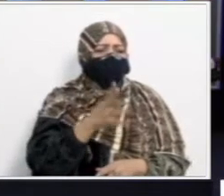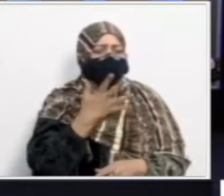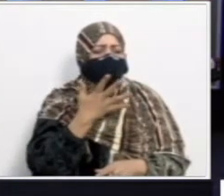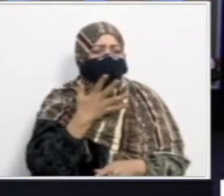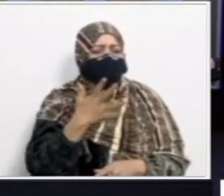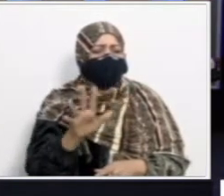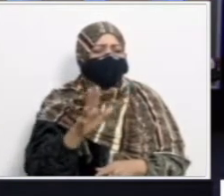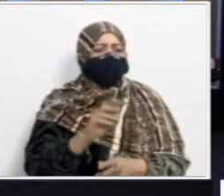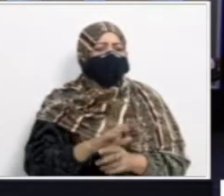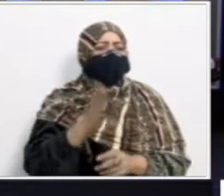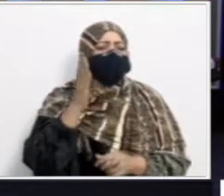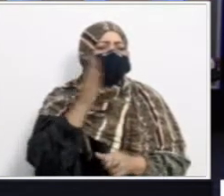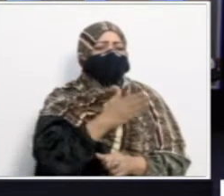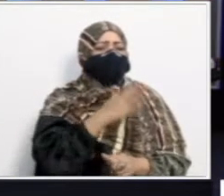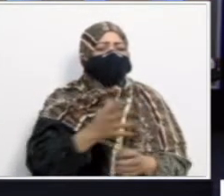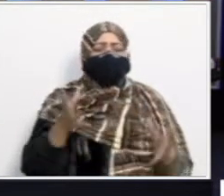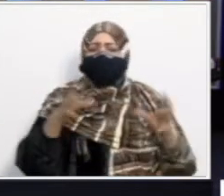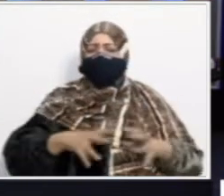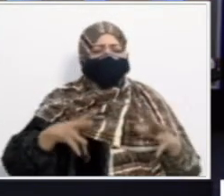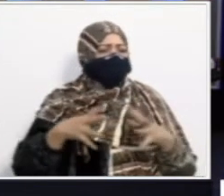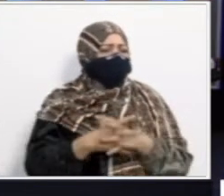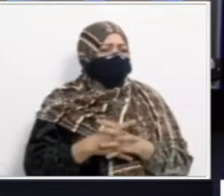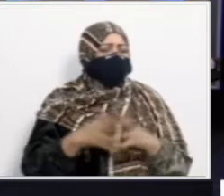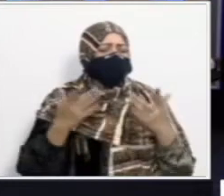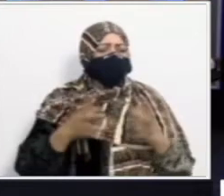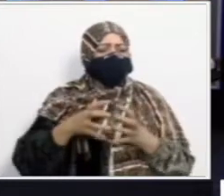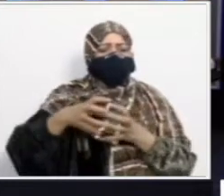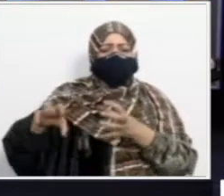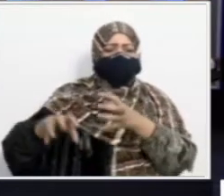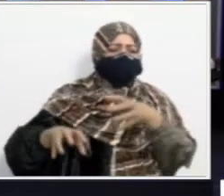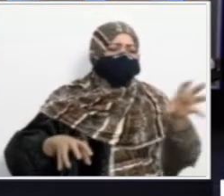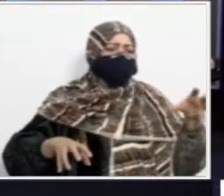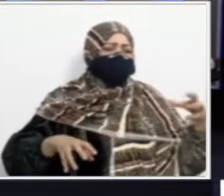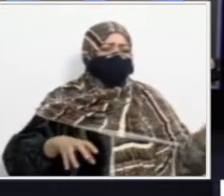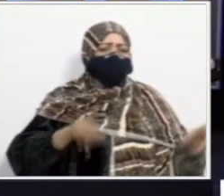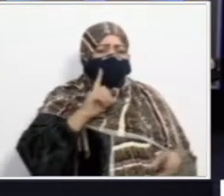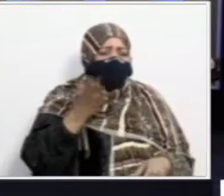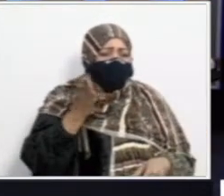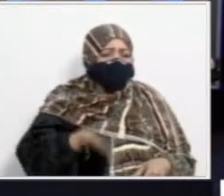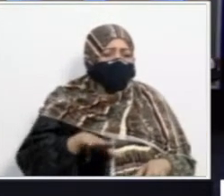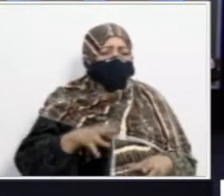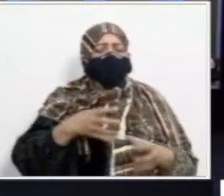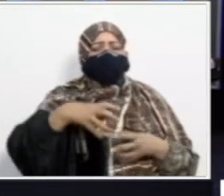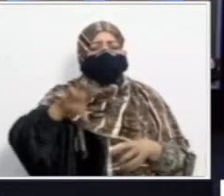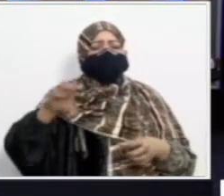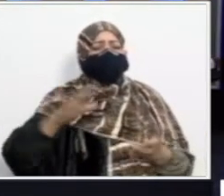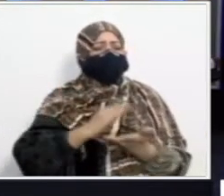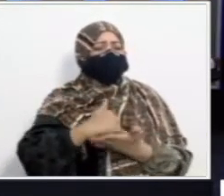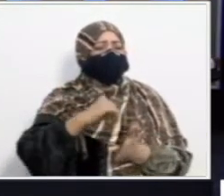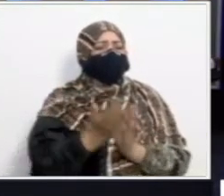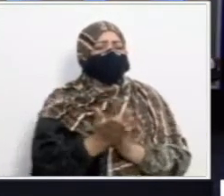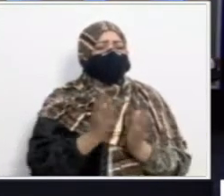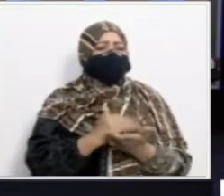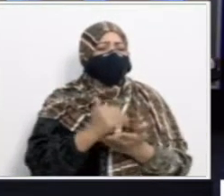للعلم، حتى صارت كما تقول القسمة وحاجة يعني بالشرع الحمد لله أعطونا حقنا، بس